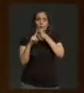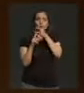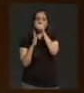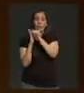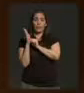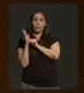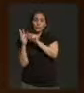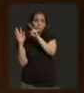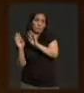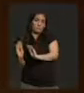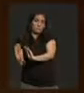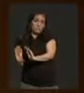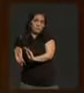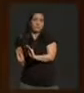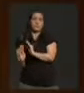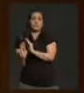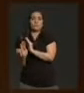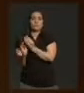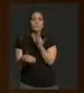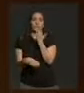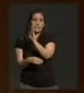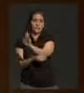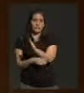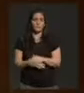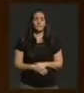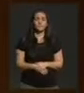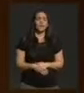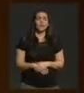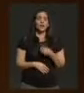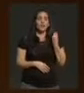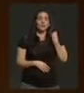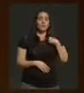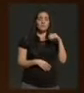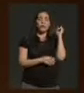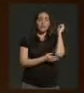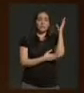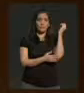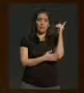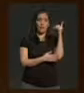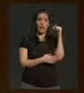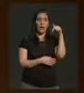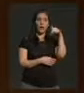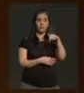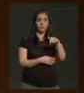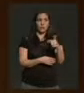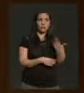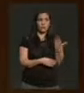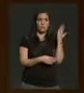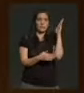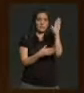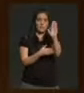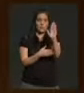Batzar honetan, iazko denboraldiko ekitaldi ekonomikoaren itziera aurkezten dizuegu. 2,5 milioi